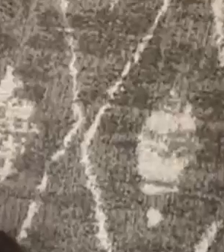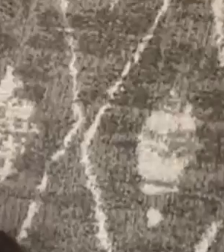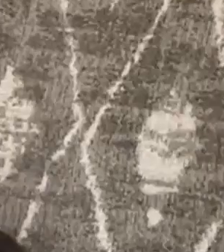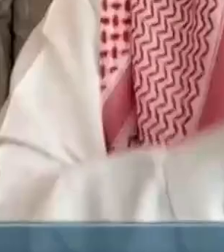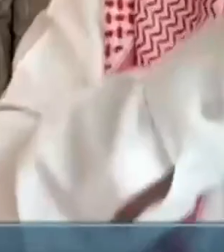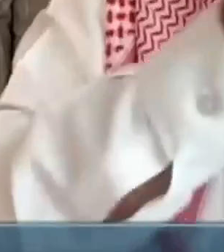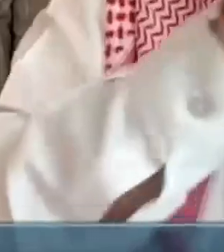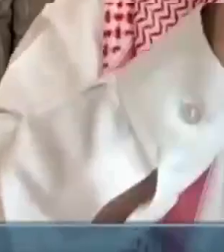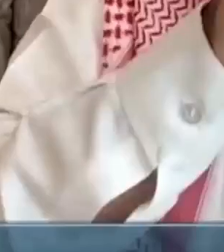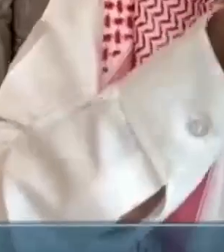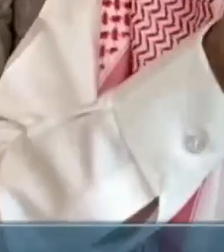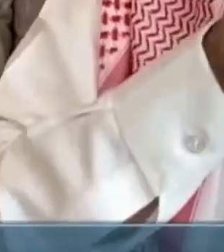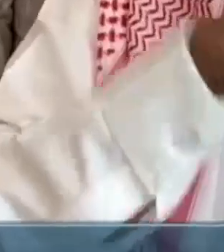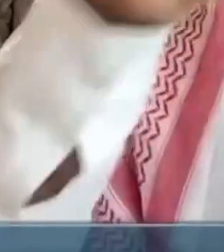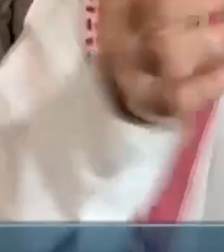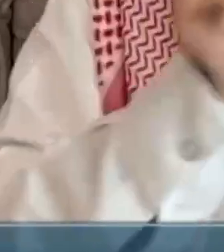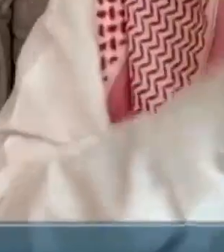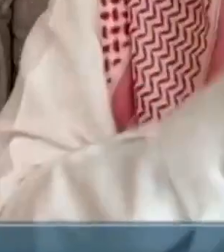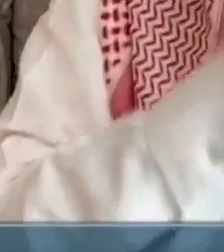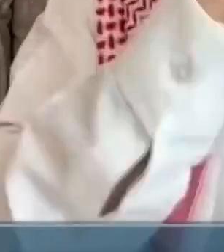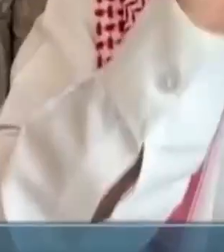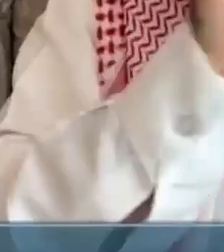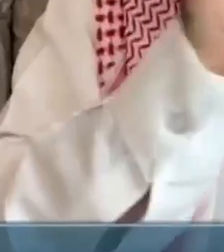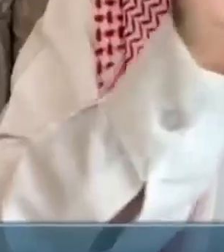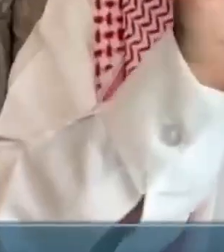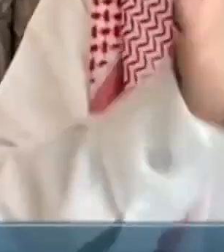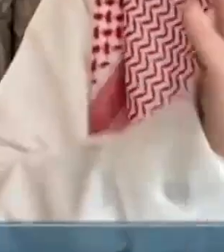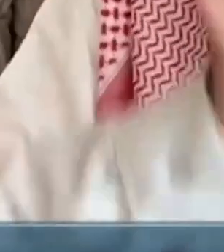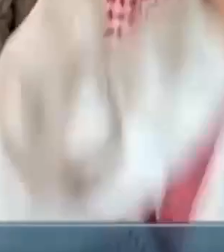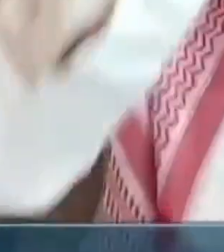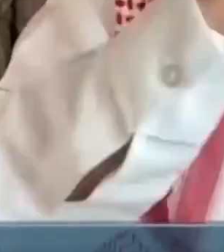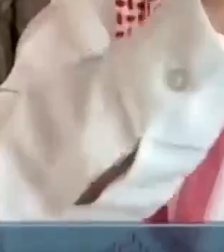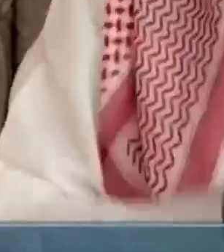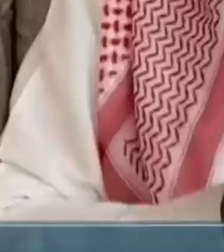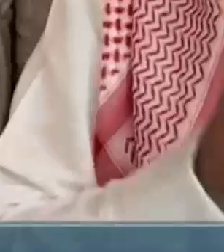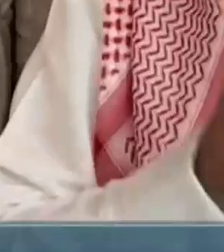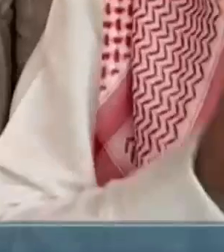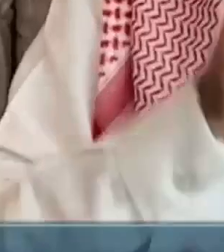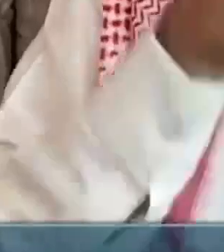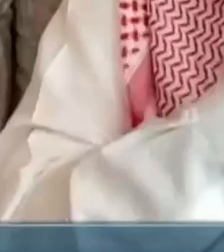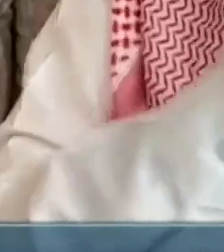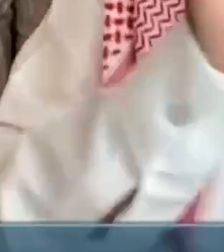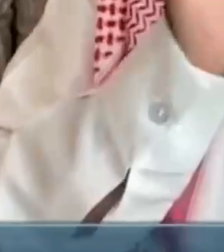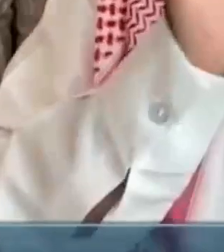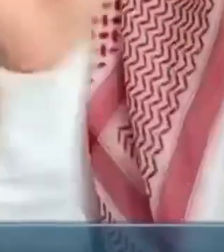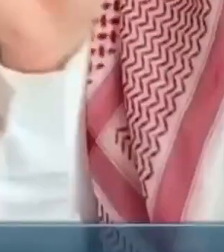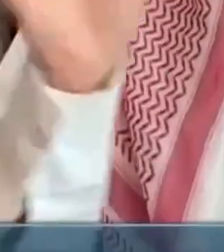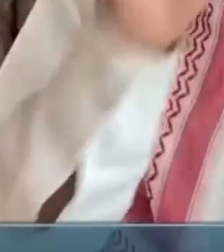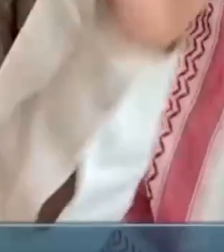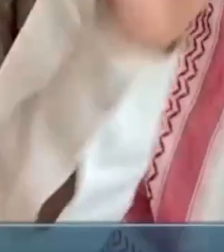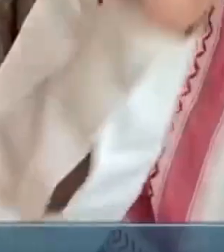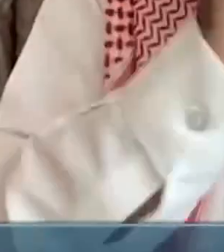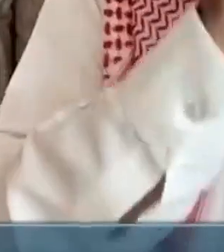الخاصه بالصم تم تطوير هذه الاشاره فاصبحوا بين الصم هم يعني مثلا الشمال صم الشمال وصم الجنوب